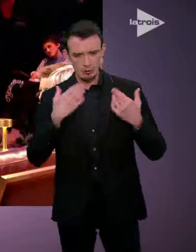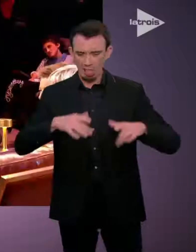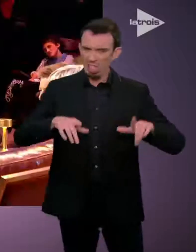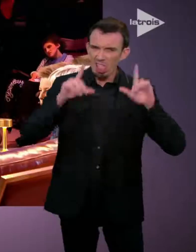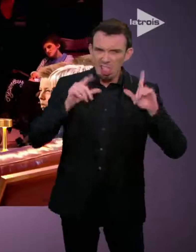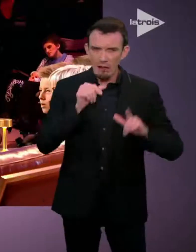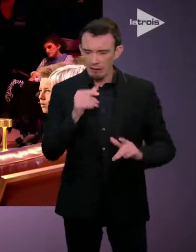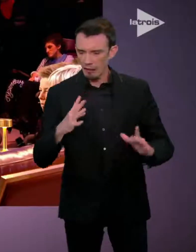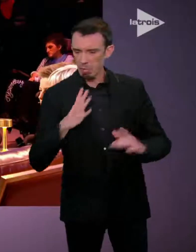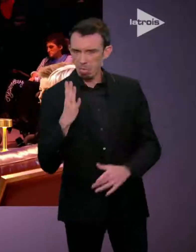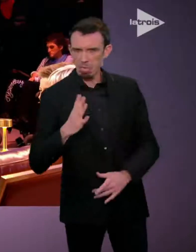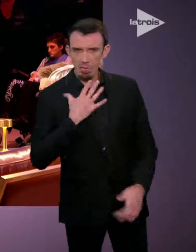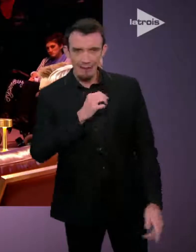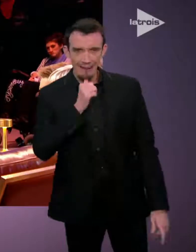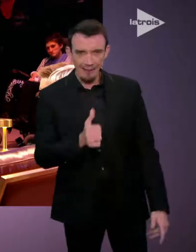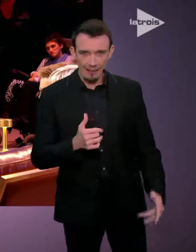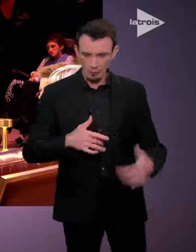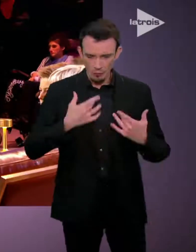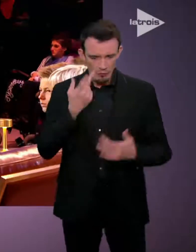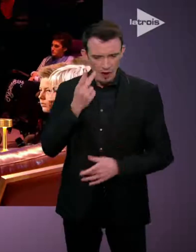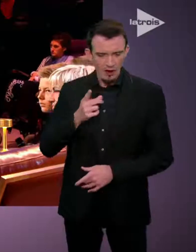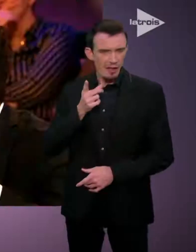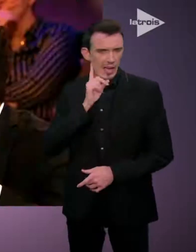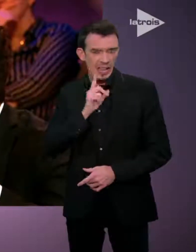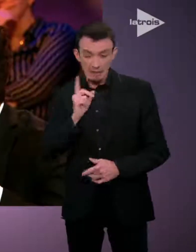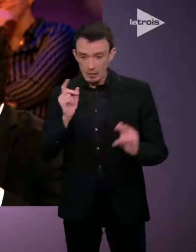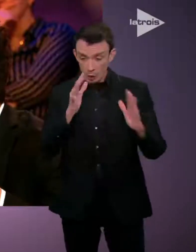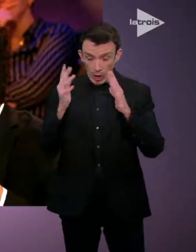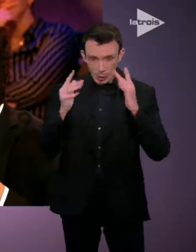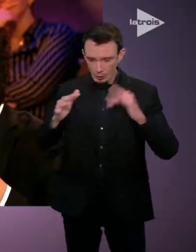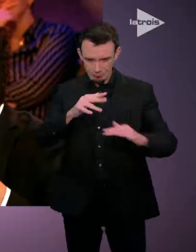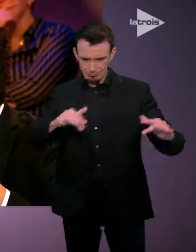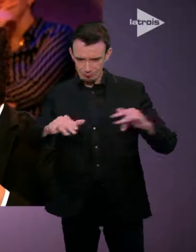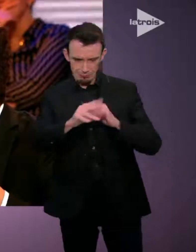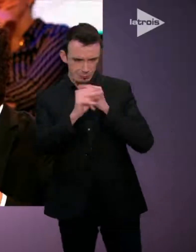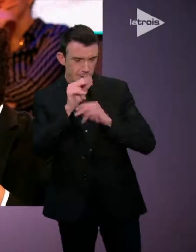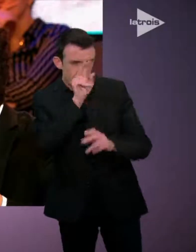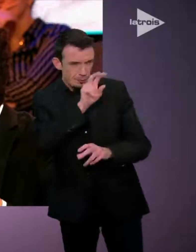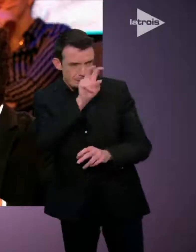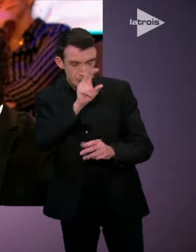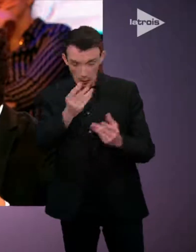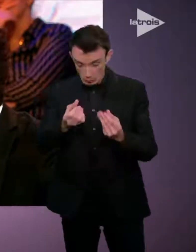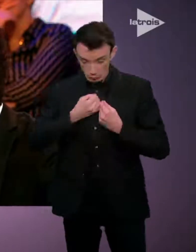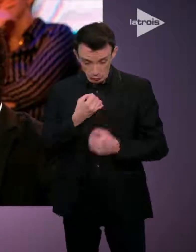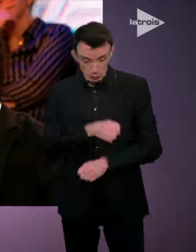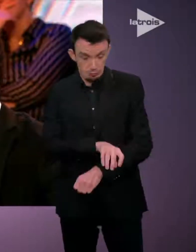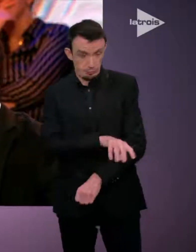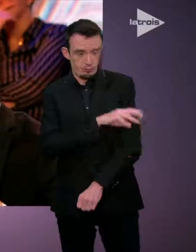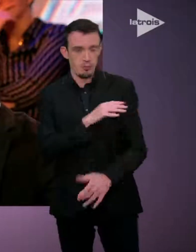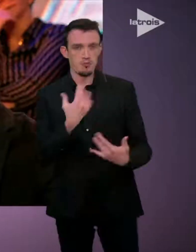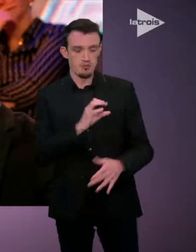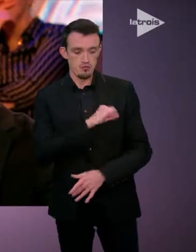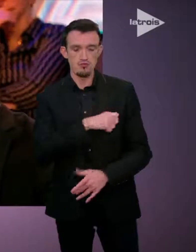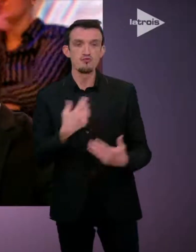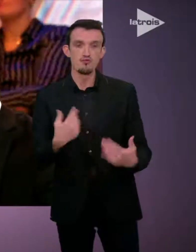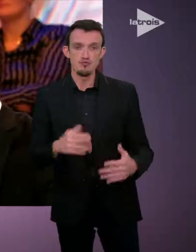fais ça avec des élèves. Enfin, moi, j'ai été vraiment bouleversé par ce sujet. Et je pense que tu ne réalises pas aujourd'hui l'espoir que tu donnes à beaucoup, beaucoup